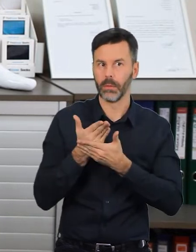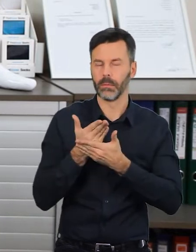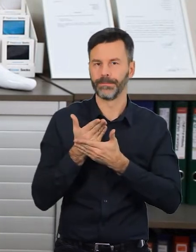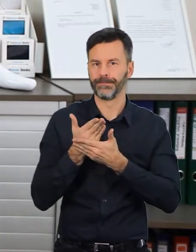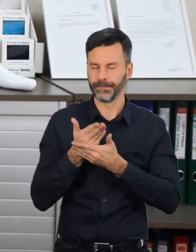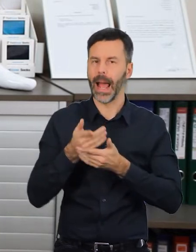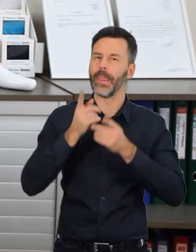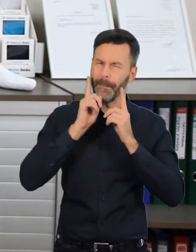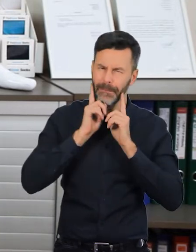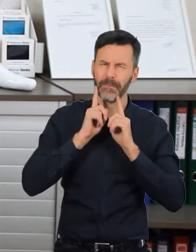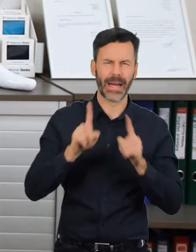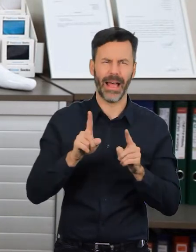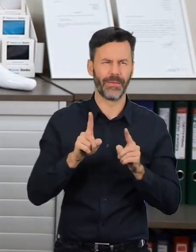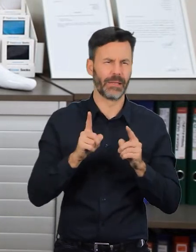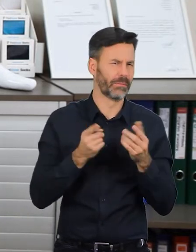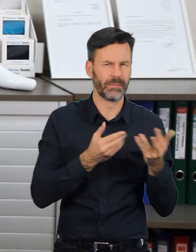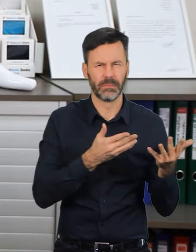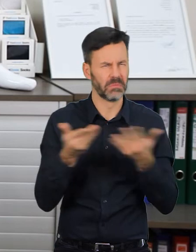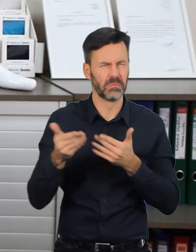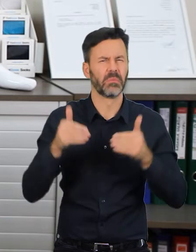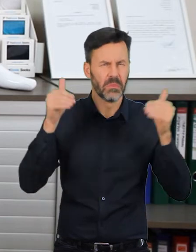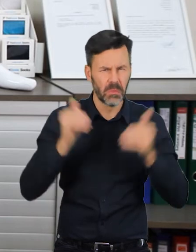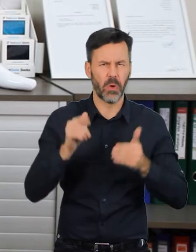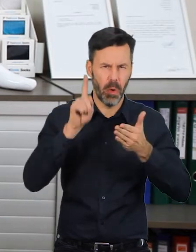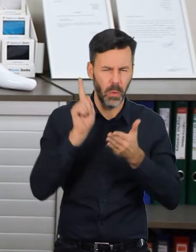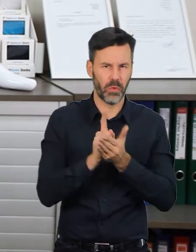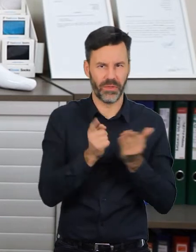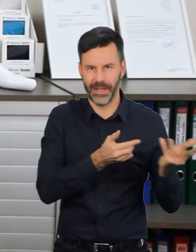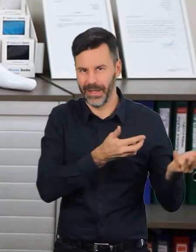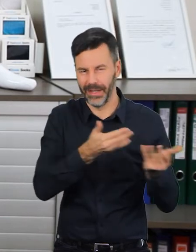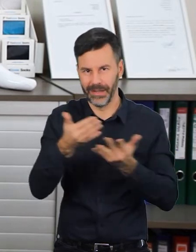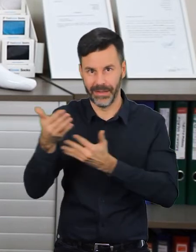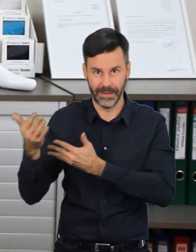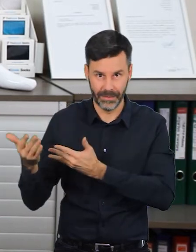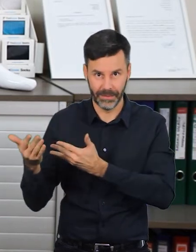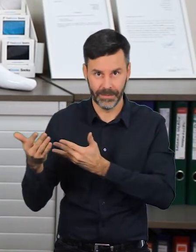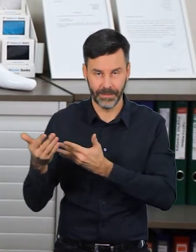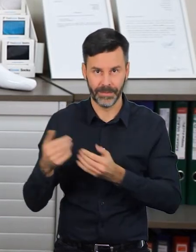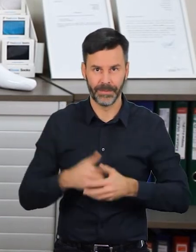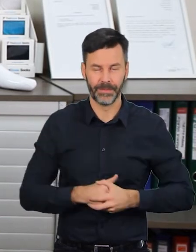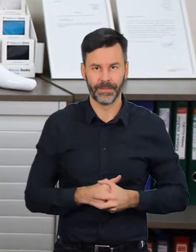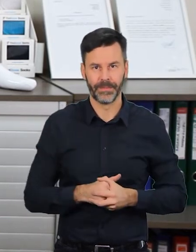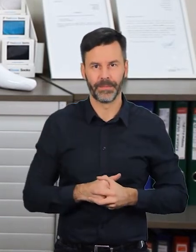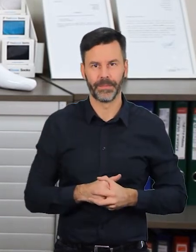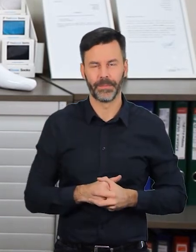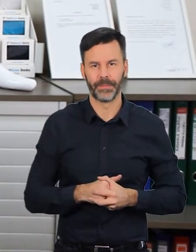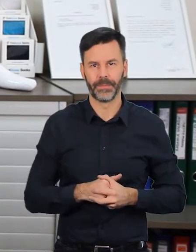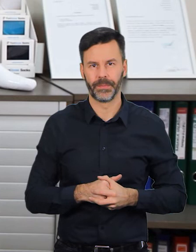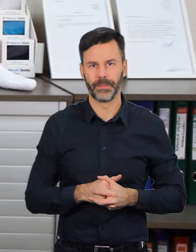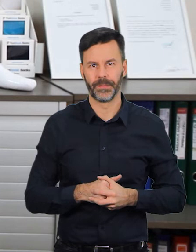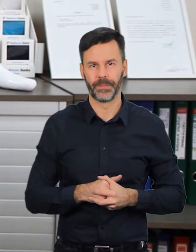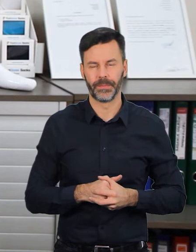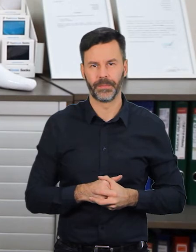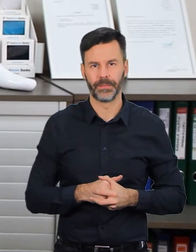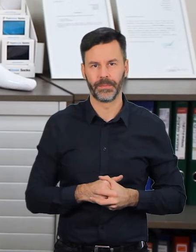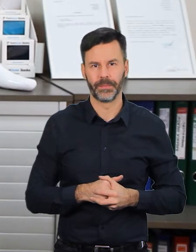Ale naprawdę to można przejść, można pokonać. Mówię o samym wniosku. Natomiast